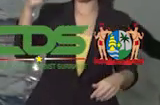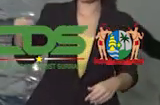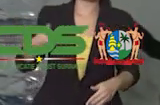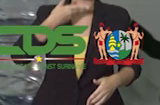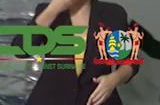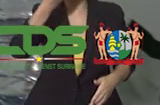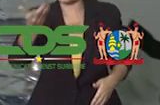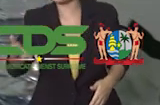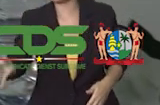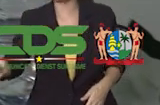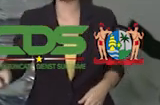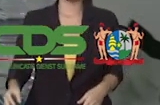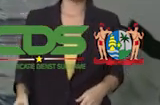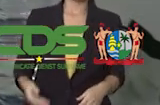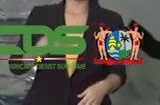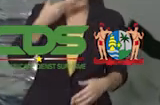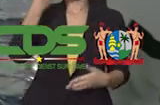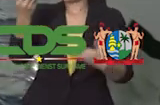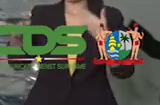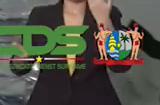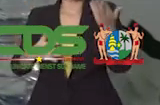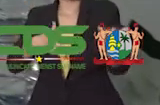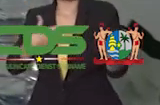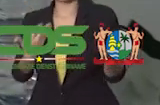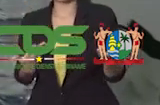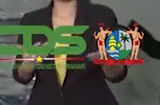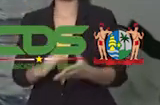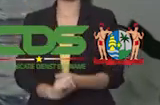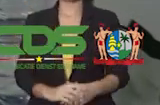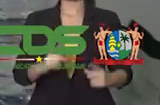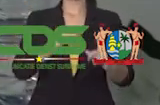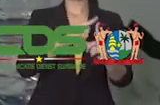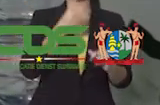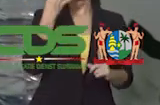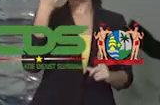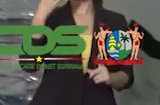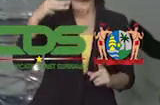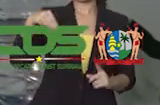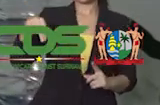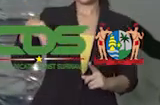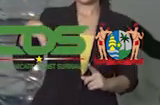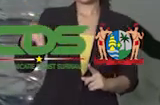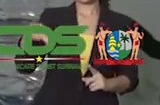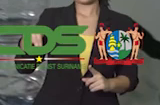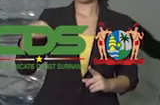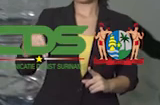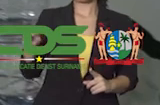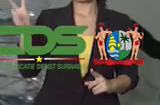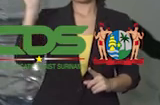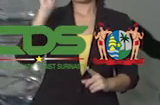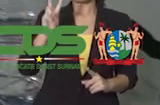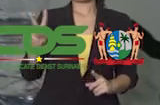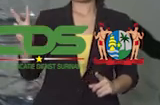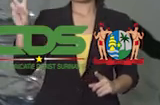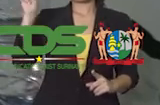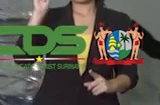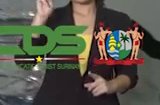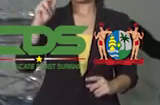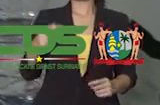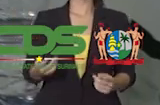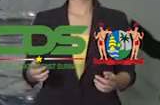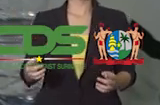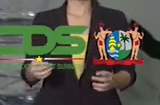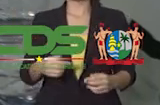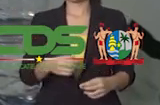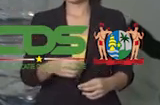over vaccinatie. En vanaf 4 november, dat is een vrijdag, vrije dag, donderdag, is